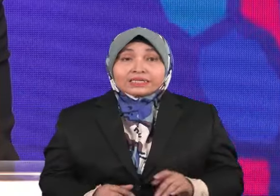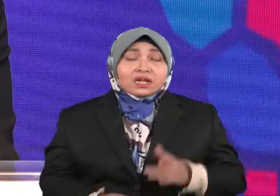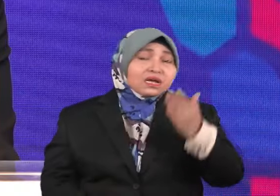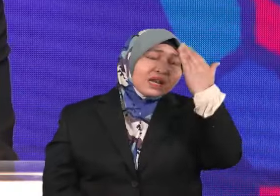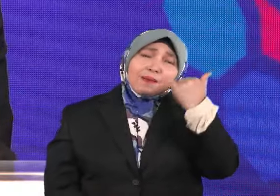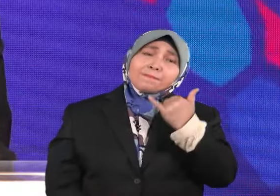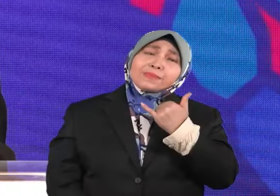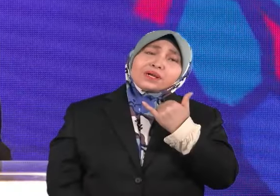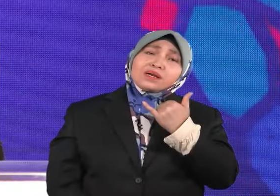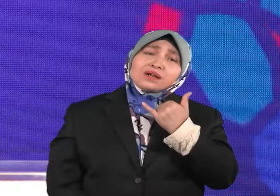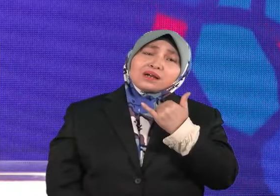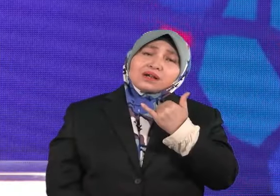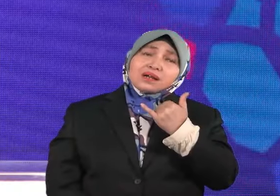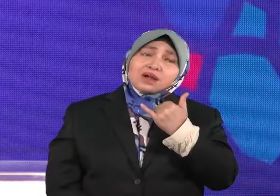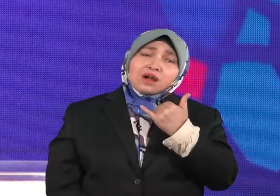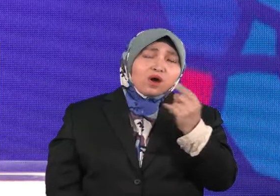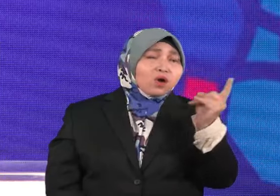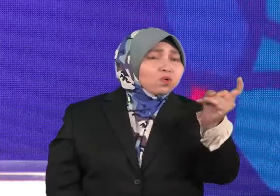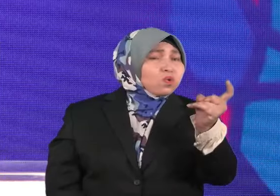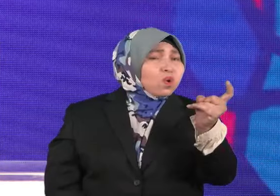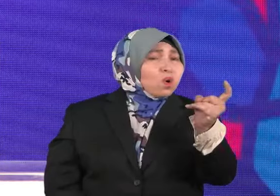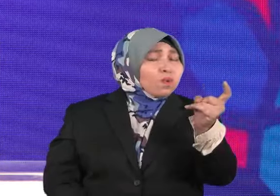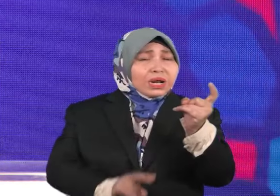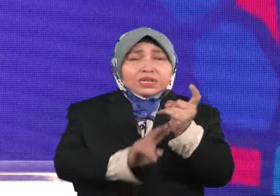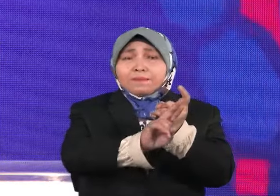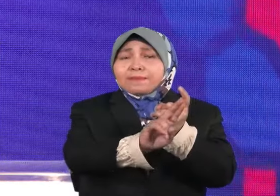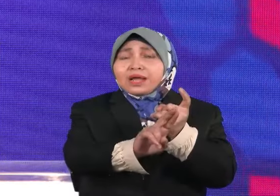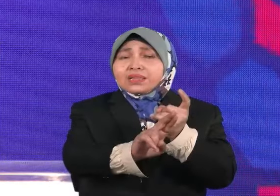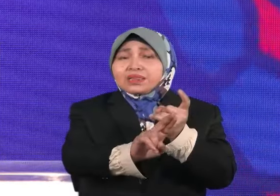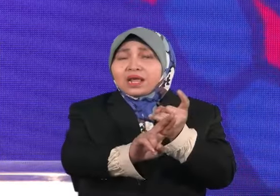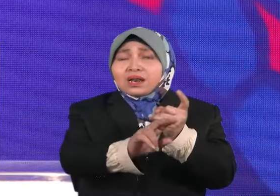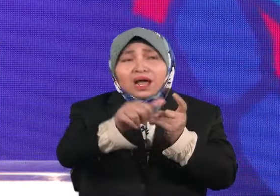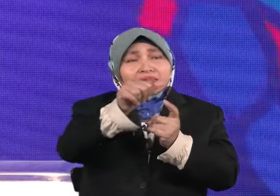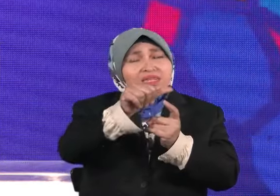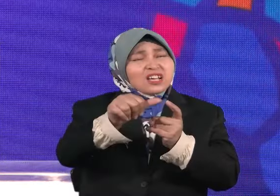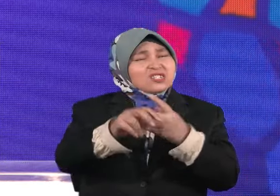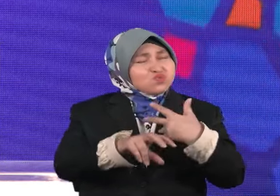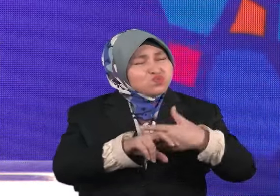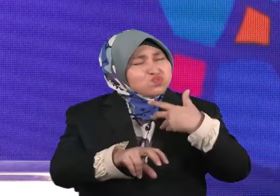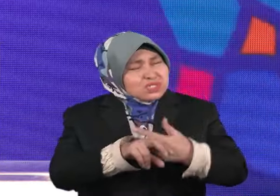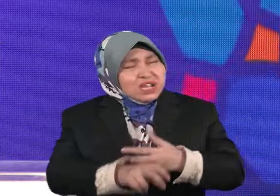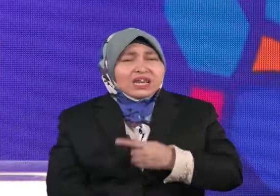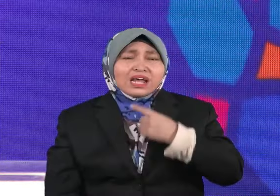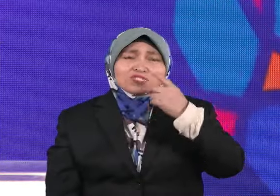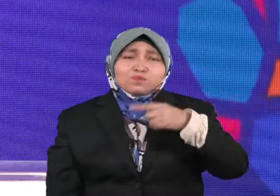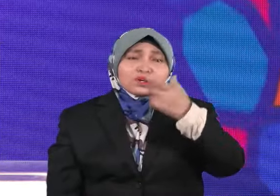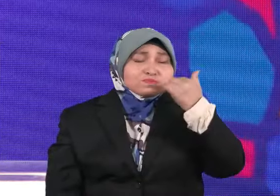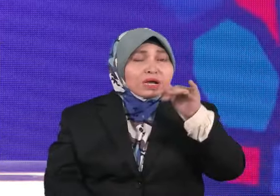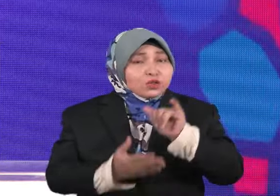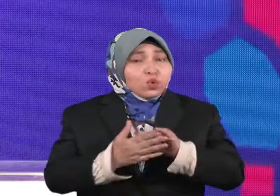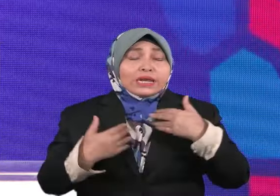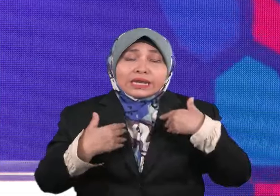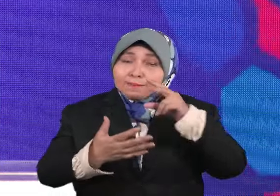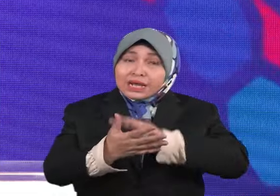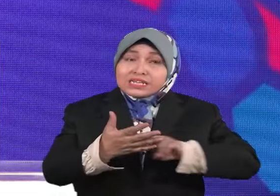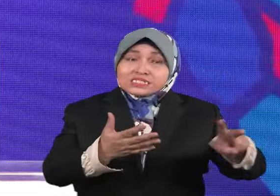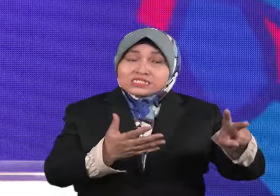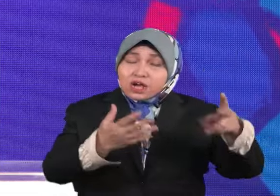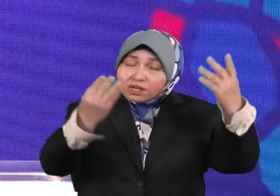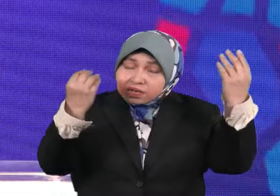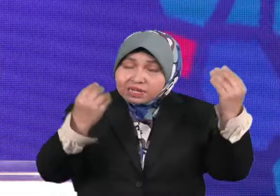Kenapa Ra bagi depan dengan Ra bagi atas tu kadang-kadang susah nak sebut? Sebab itu ada bacaan qiraat